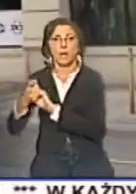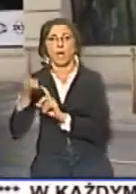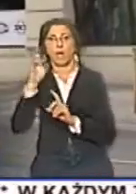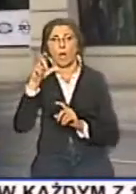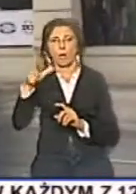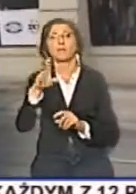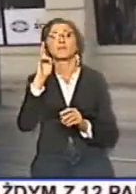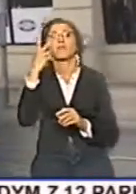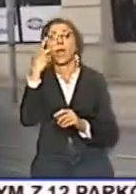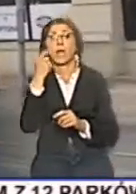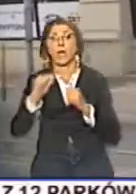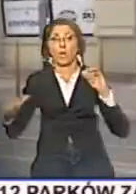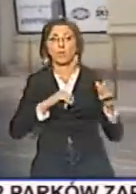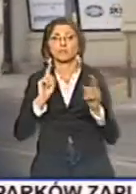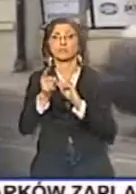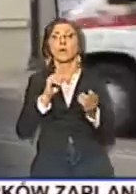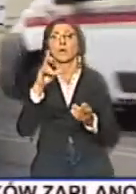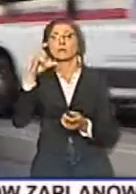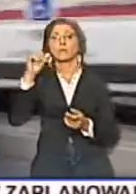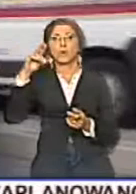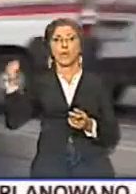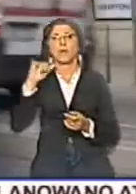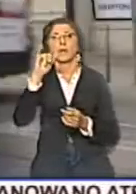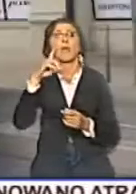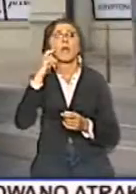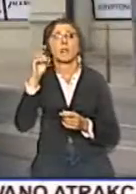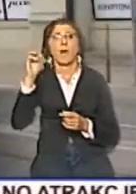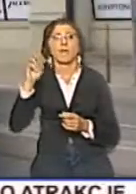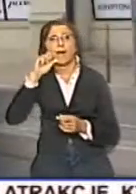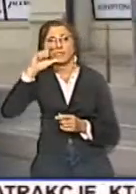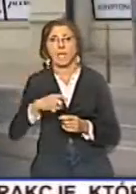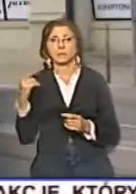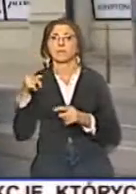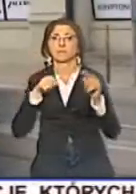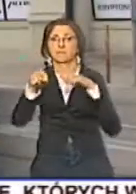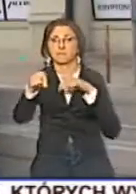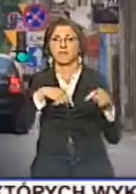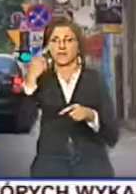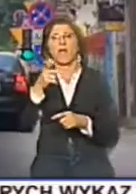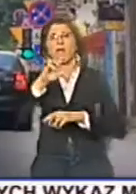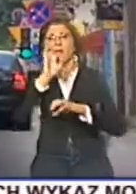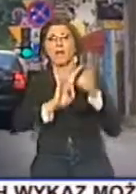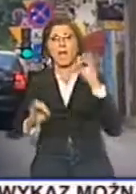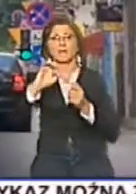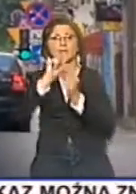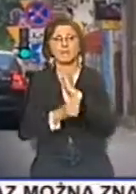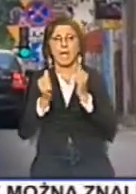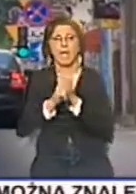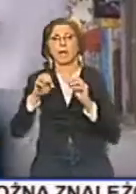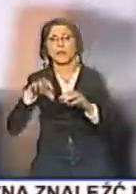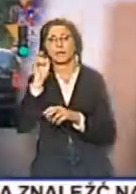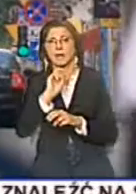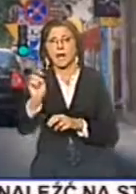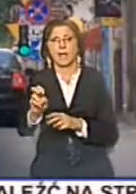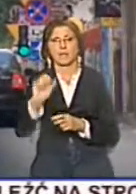odholowywane. Dwukierunkowy będzie też odcinek Skłodowskiej-Curie między Lipową a Gdańską. Wszystkie informacje o remontach i zmianach w ruchu, nowych